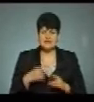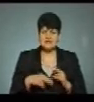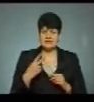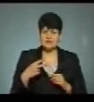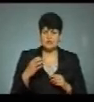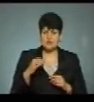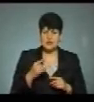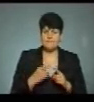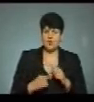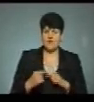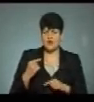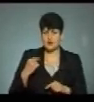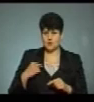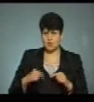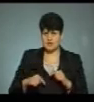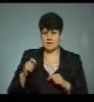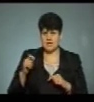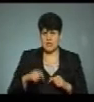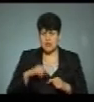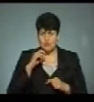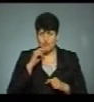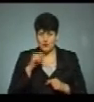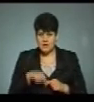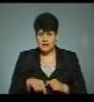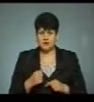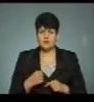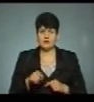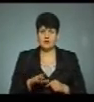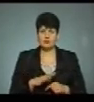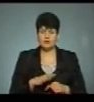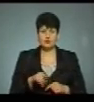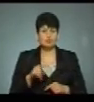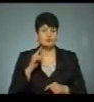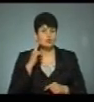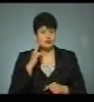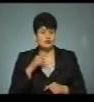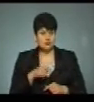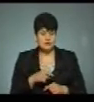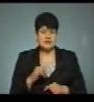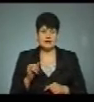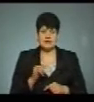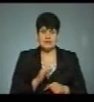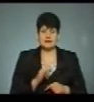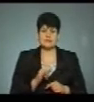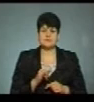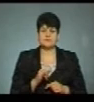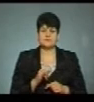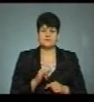повернулися, приїхали в Україну, їх вони були тут почуті, і з